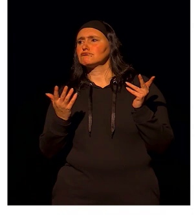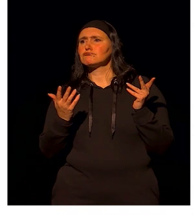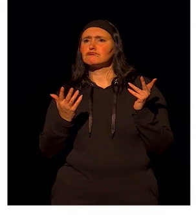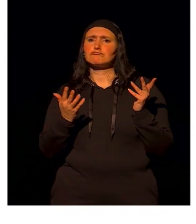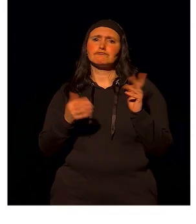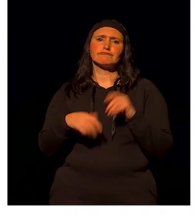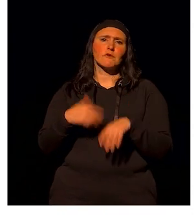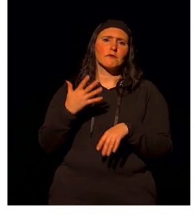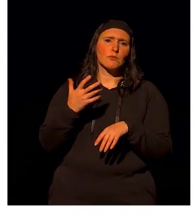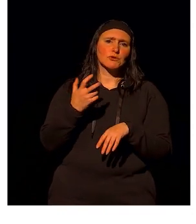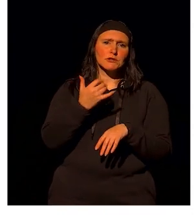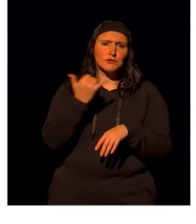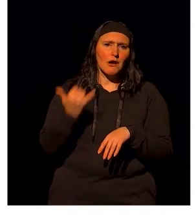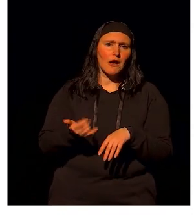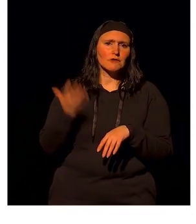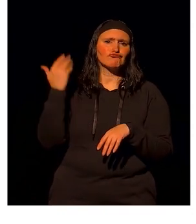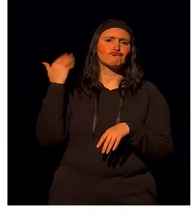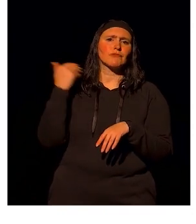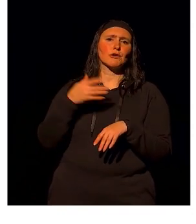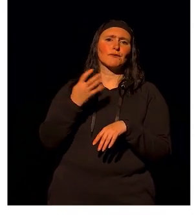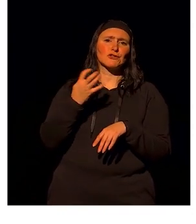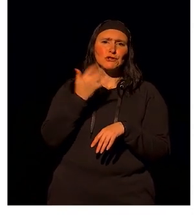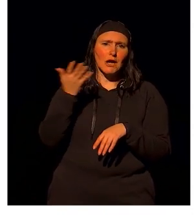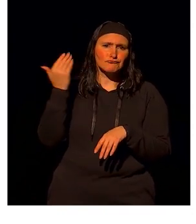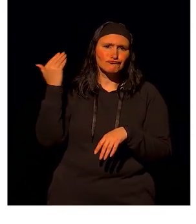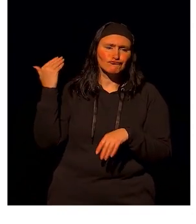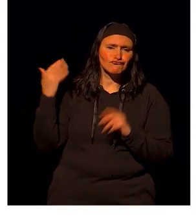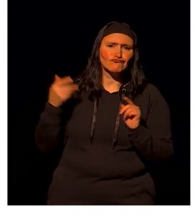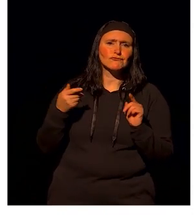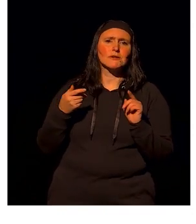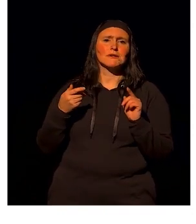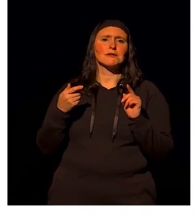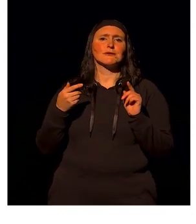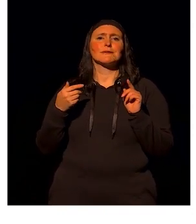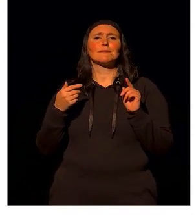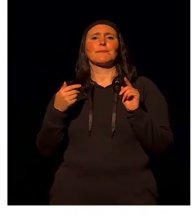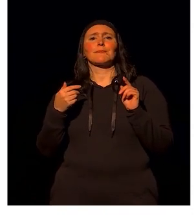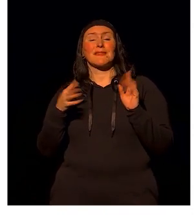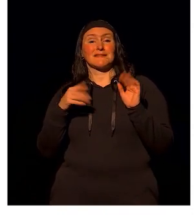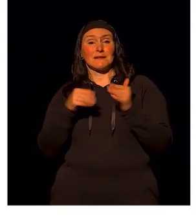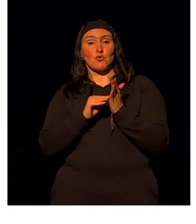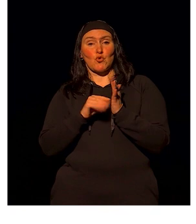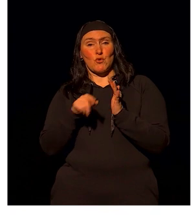Buch geschrieben hat, die er vor Augen hatte, dass er sich die Augen gerieben hat und